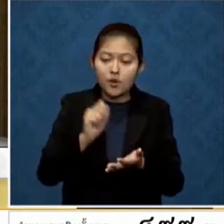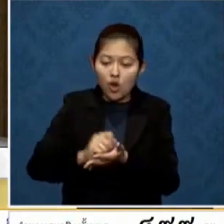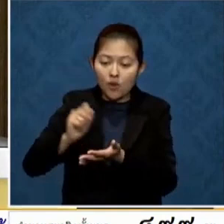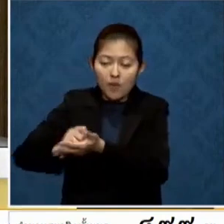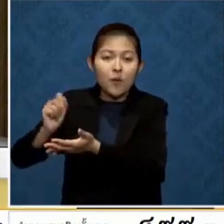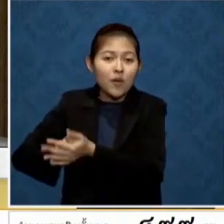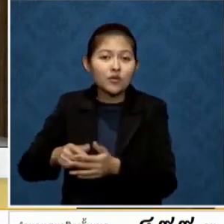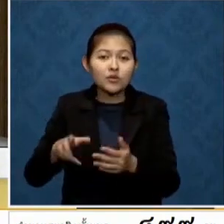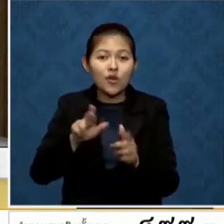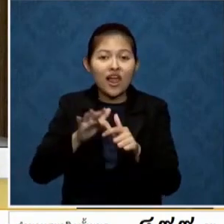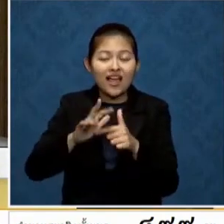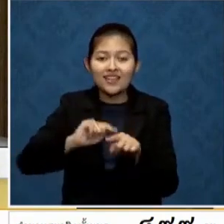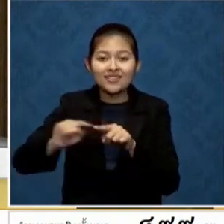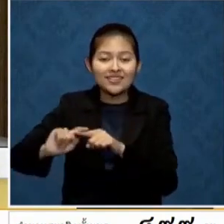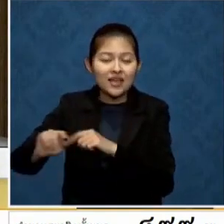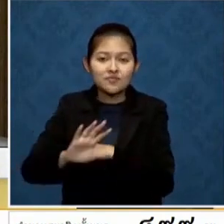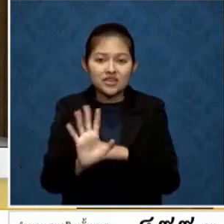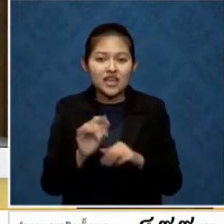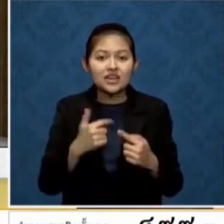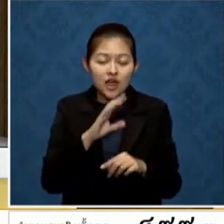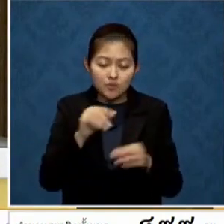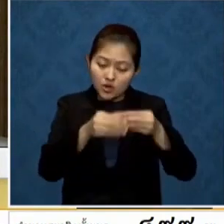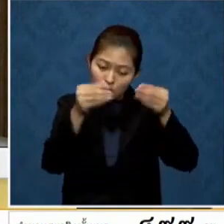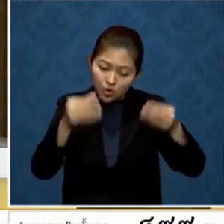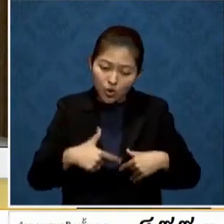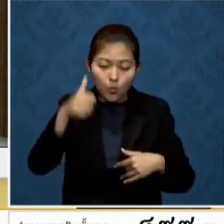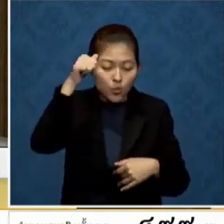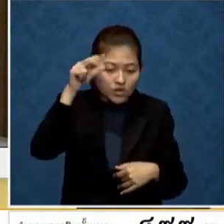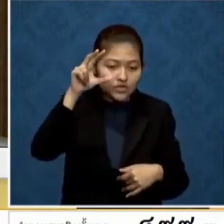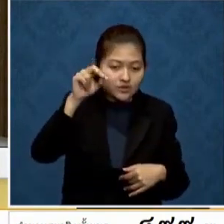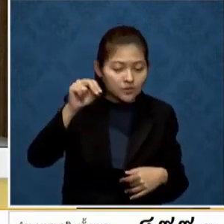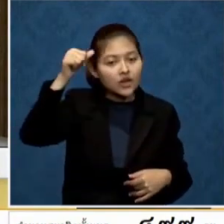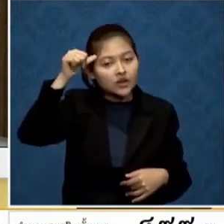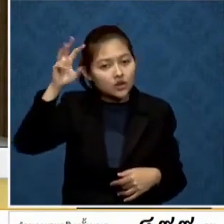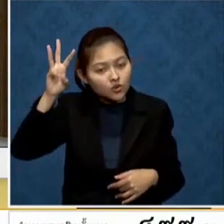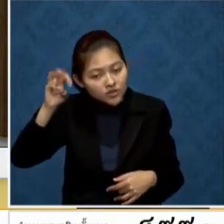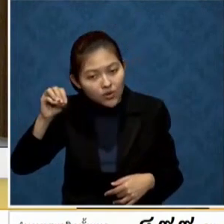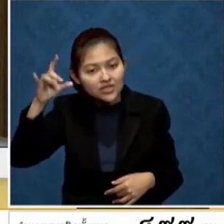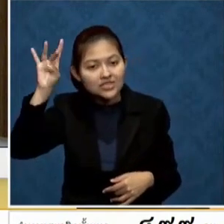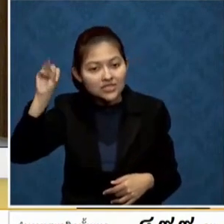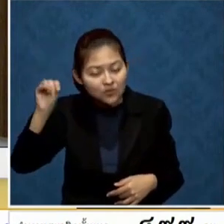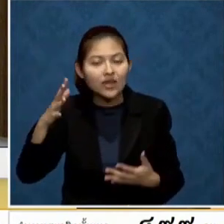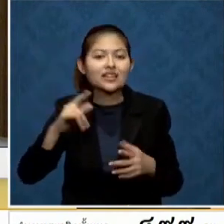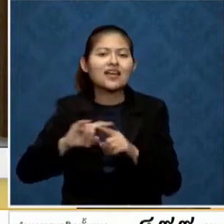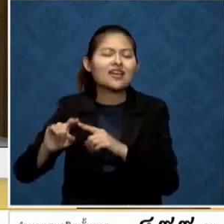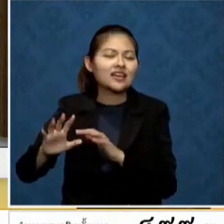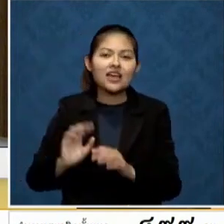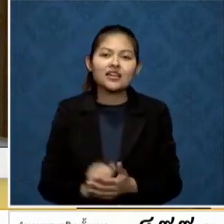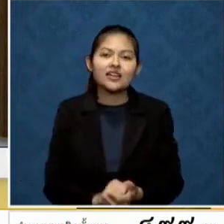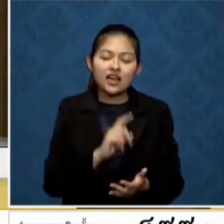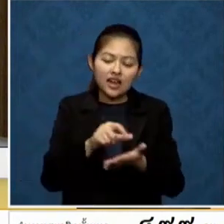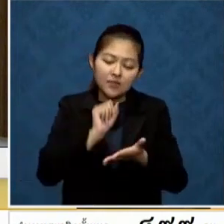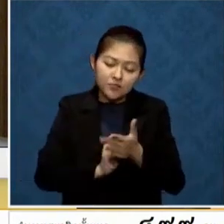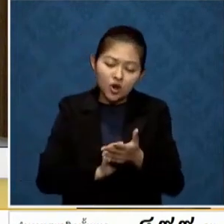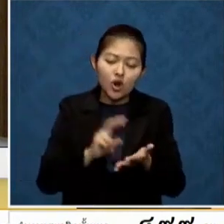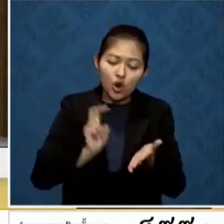เพียแต่เราบอกว่าหากมันมีกรอบเวลาที่ชัดเจนแล้วจะ 30วัน 40วัน 60วันก็สุดแล้วแต่และเกิดการพิจารณาว่าจะให้คำรับรอง